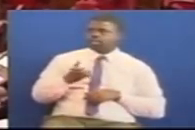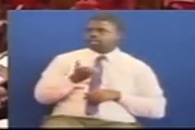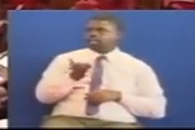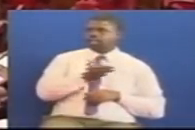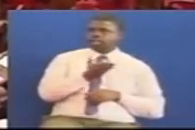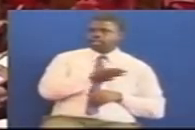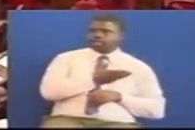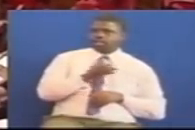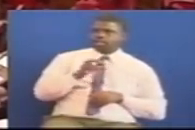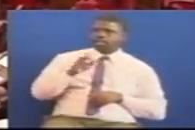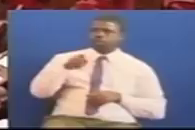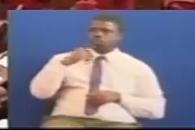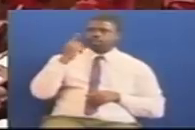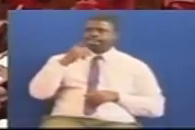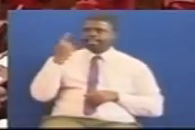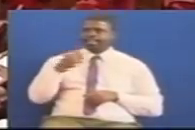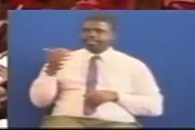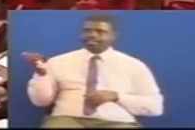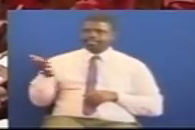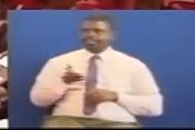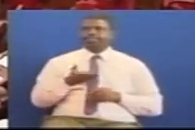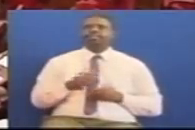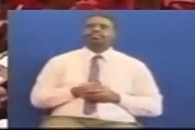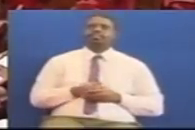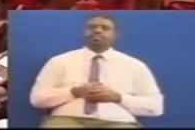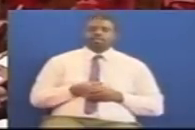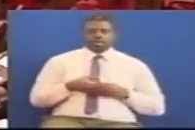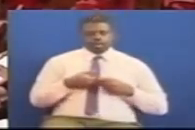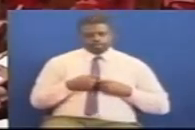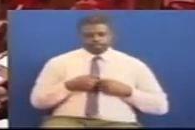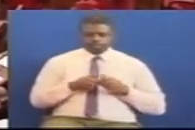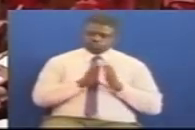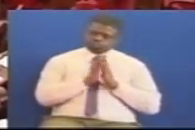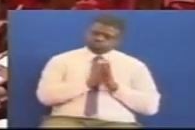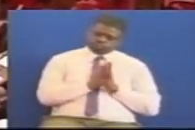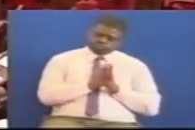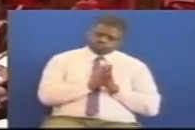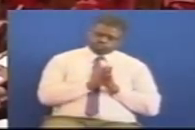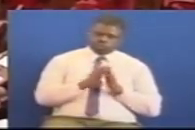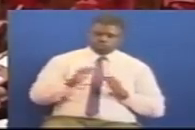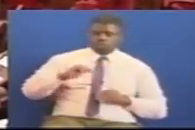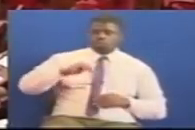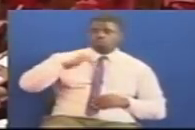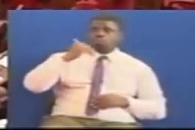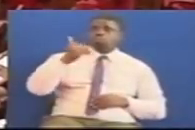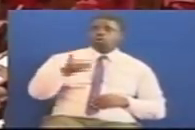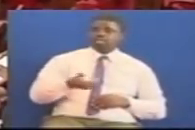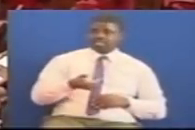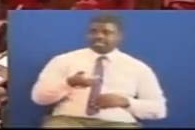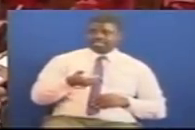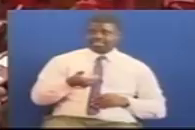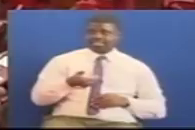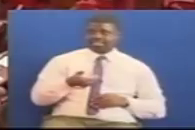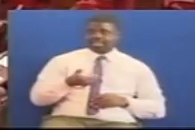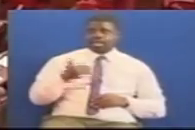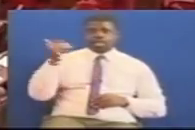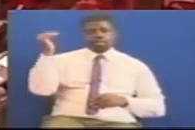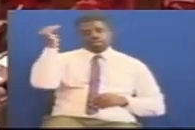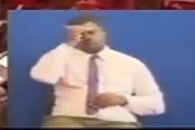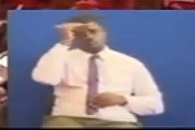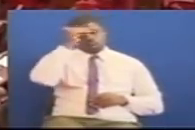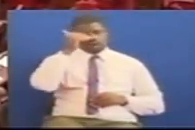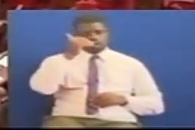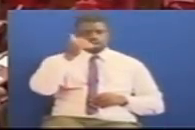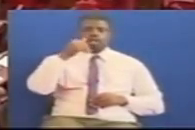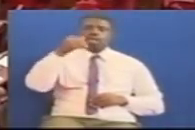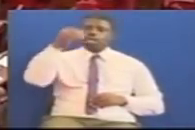Mheshimiwa Mwenyekiti, nikushukuru. Mheshimiwa Mwenyekiti, mwezi Januari mwaka huu Wizara ya Elimu ilitoa mwongozo juu ya muundo